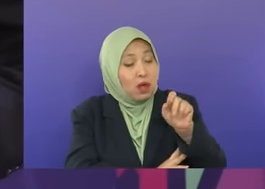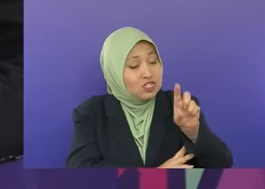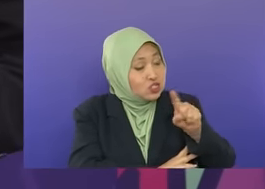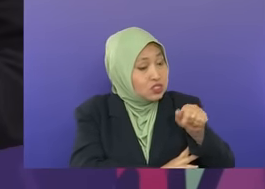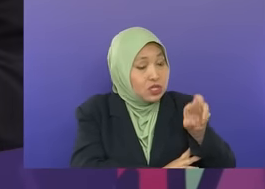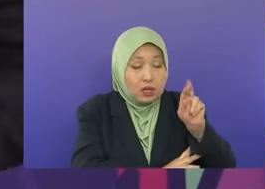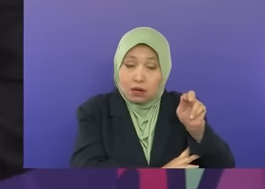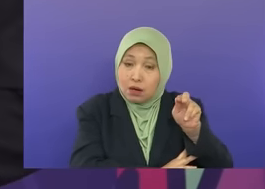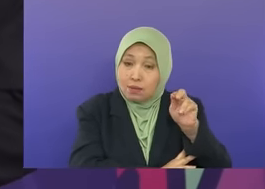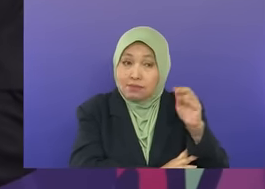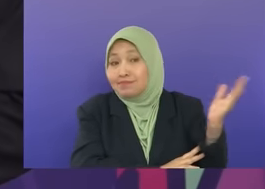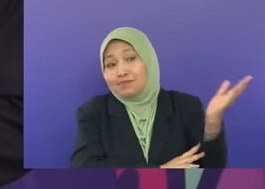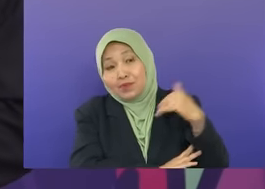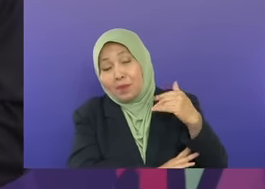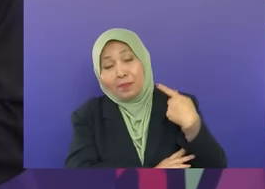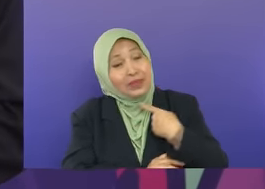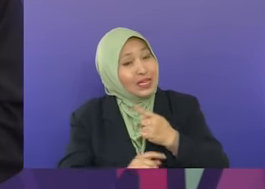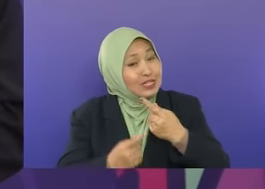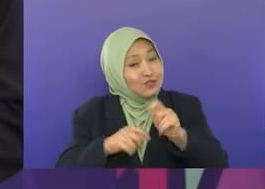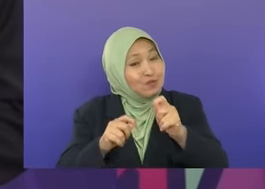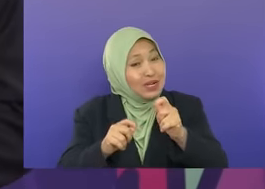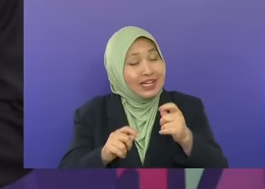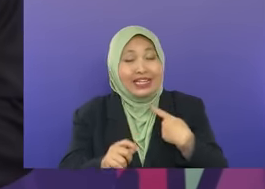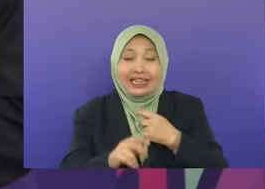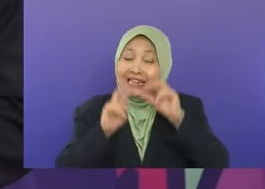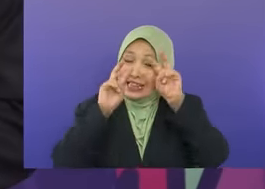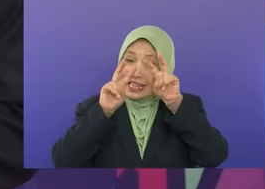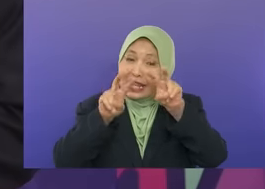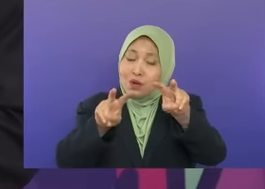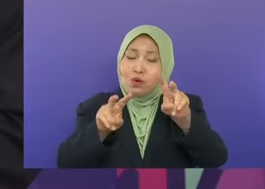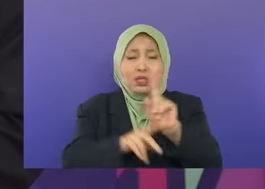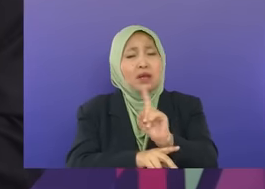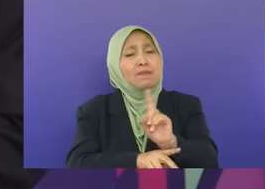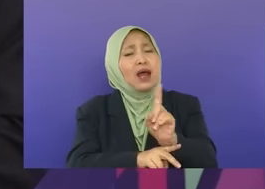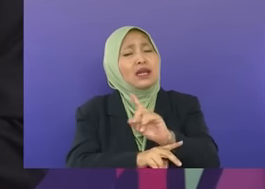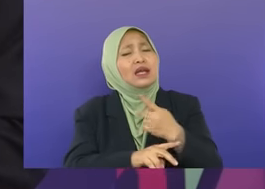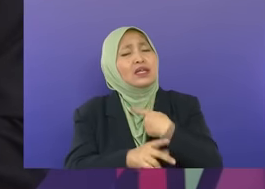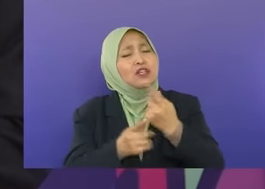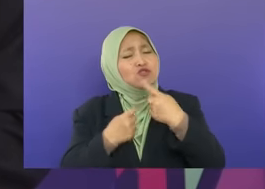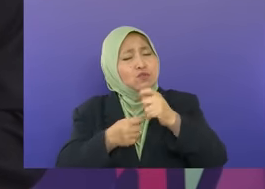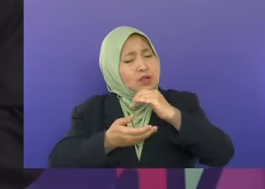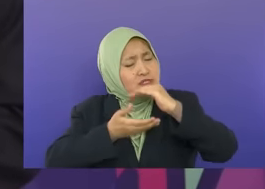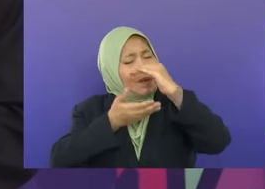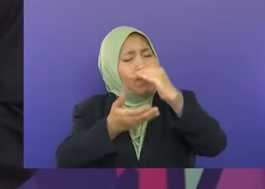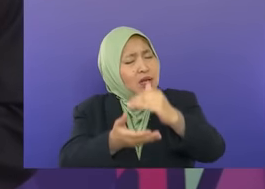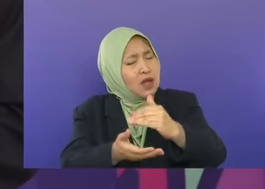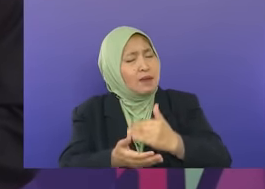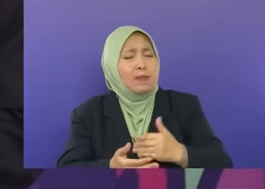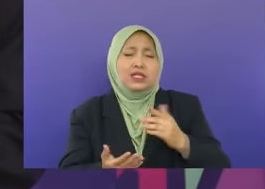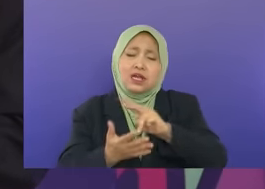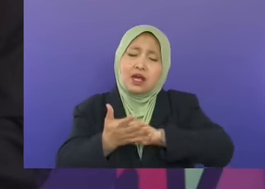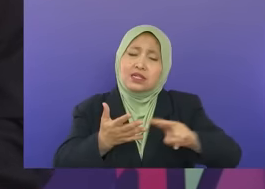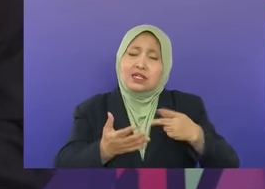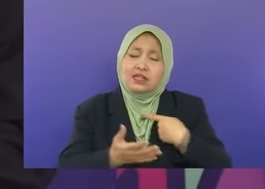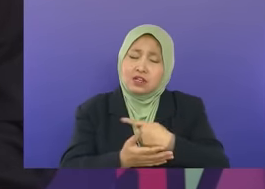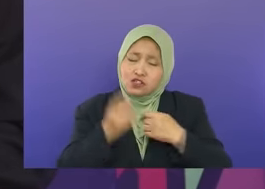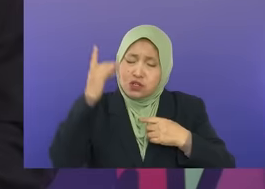Ayo kita coba nah kita kita tengok eee Dekat mana kita coba sampai bacaan kita Insyaallah